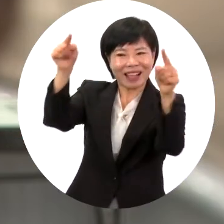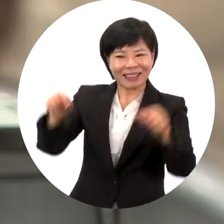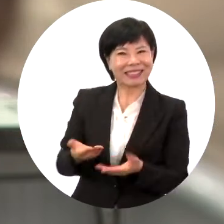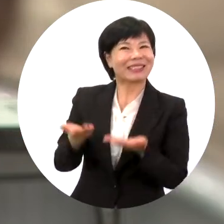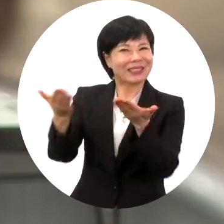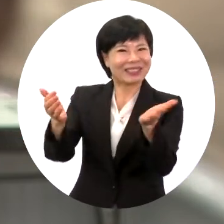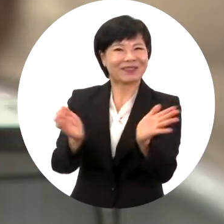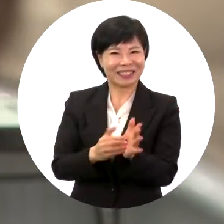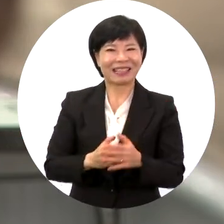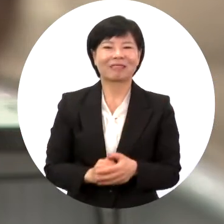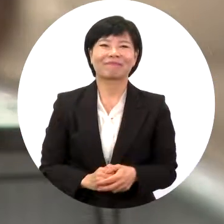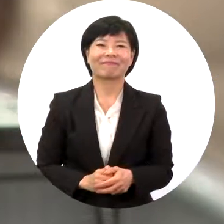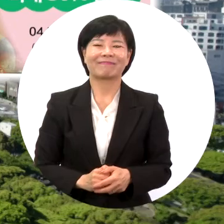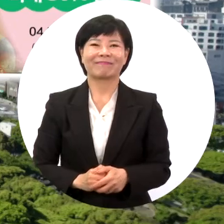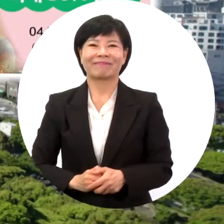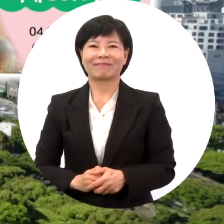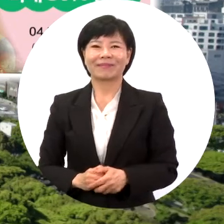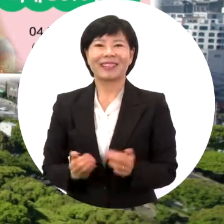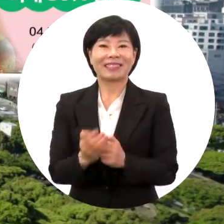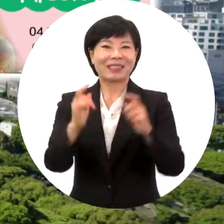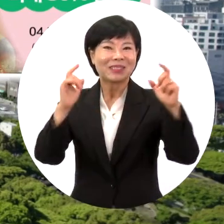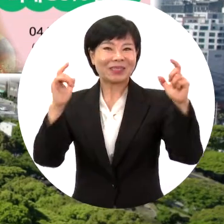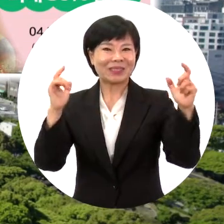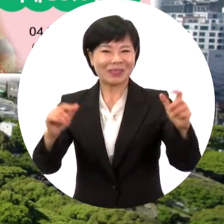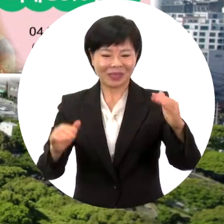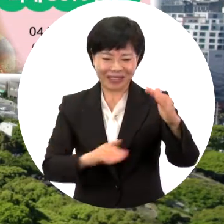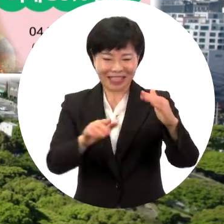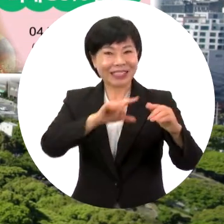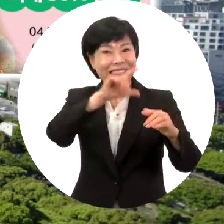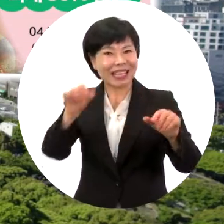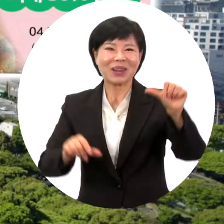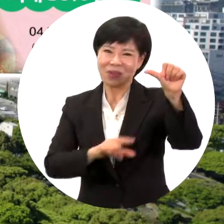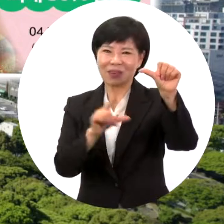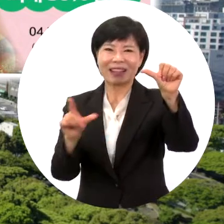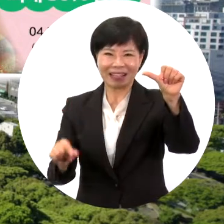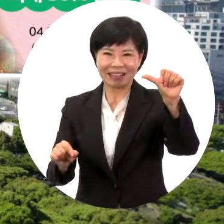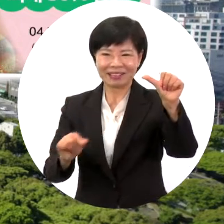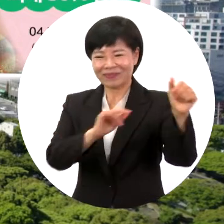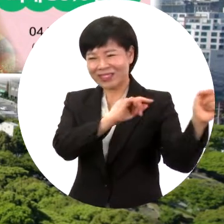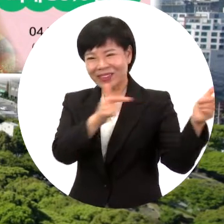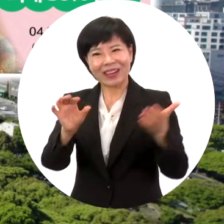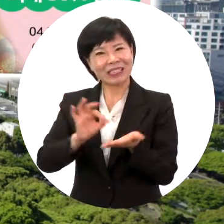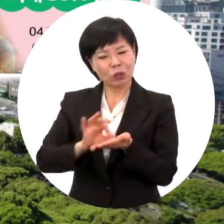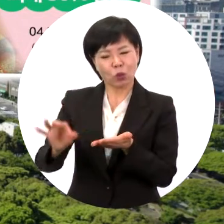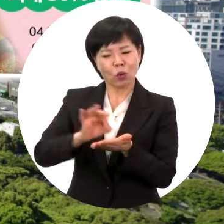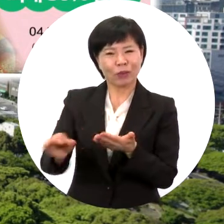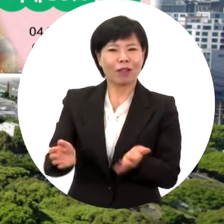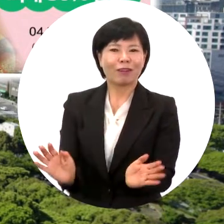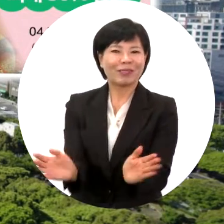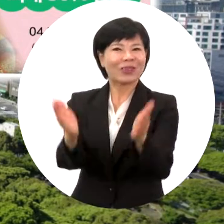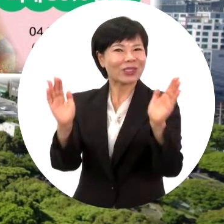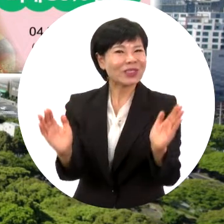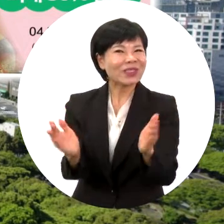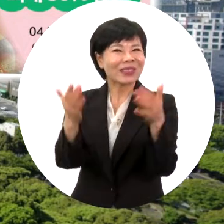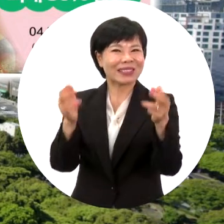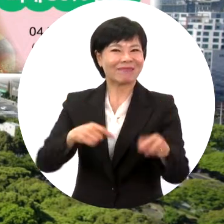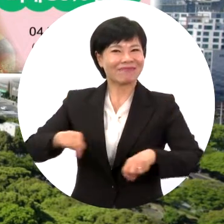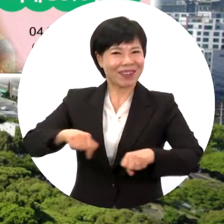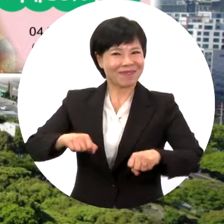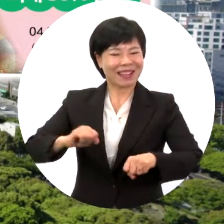상장을 지급했습니다. 제주도가 가정의 달 5월을 맞아 다양한 소비 촉진 지원 시책을